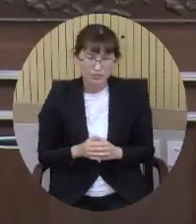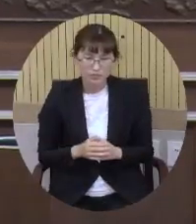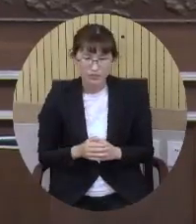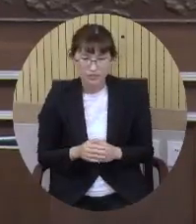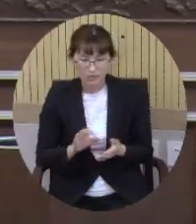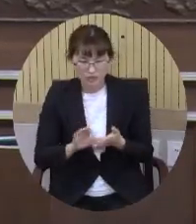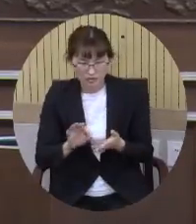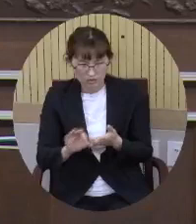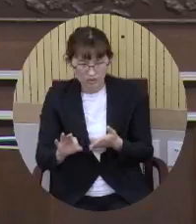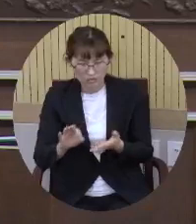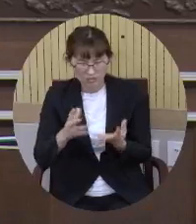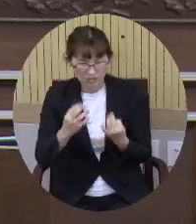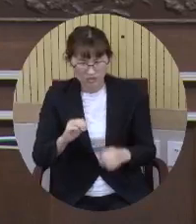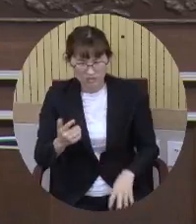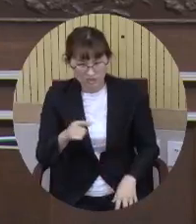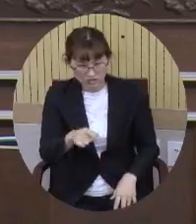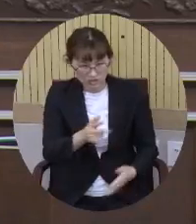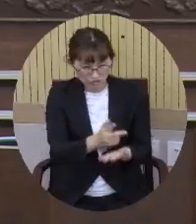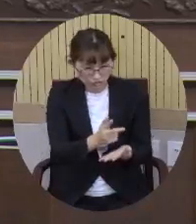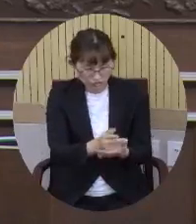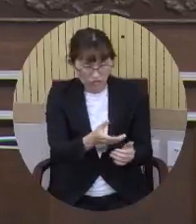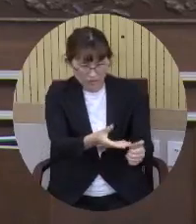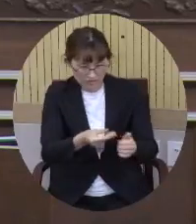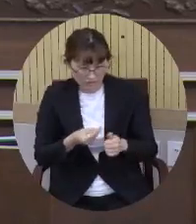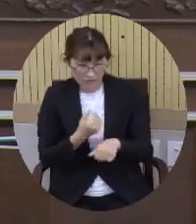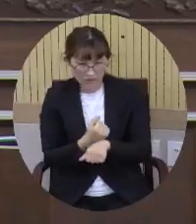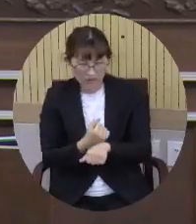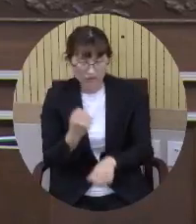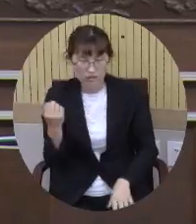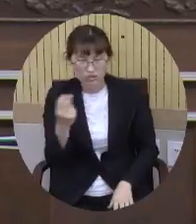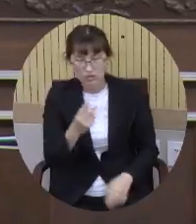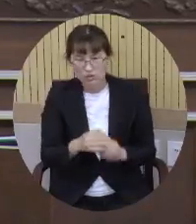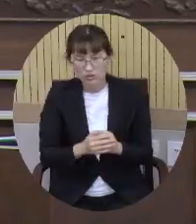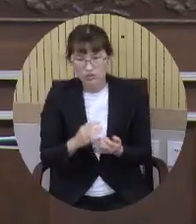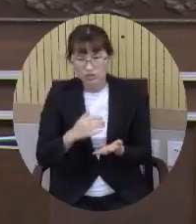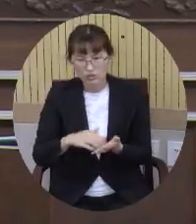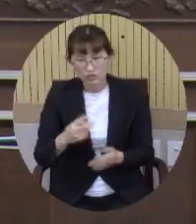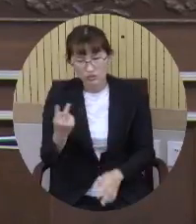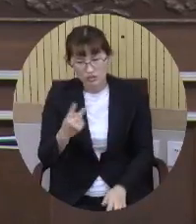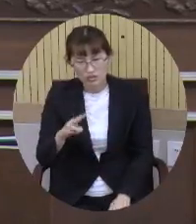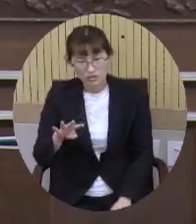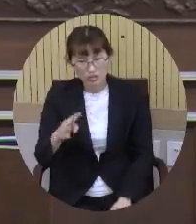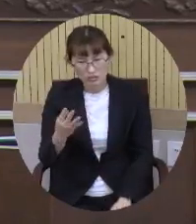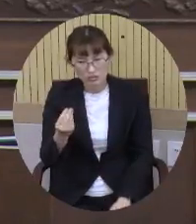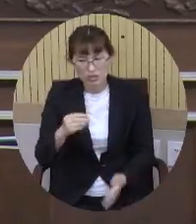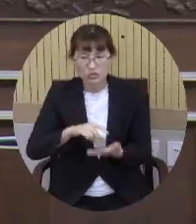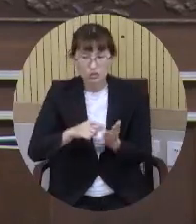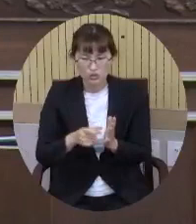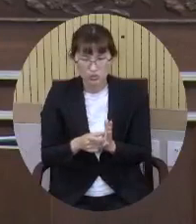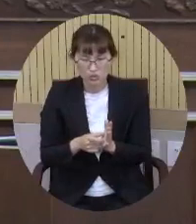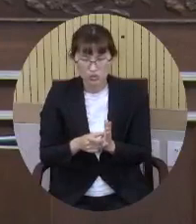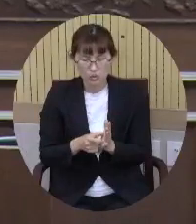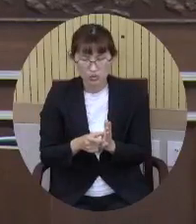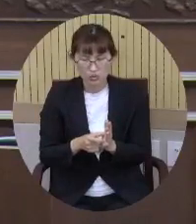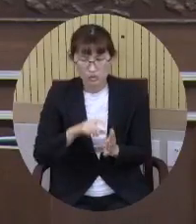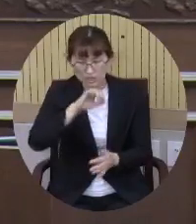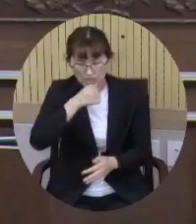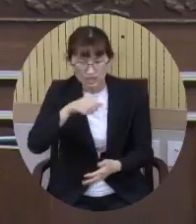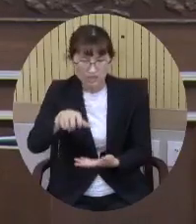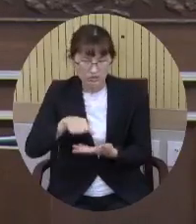활용한 사례로 민간 토지를 임대하여 2,400만 원이 적은 예산으로 80면을